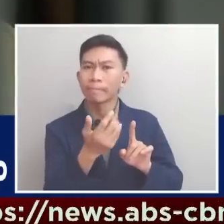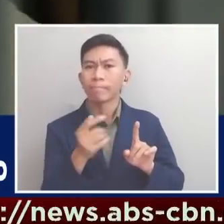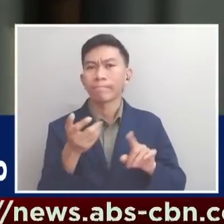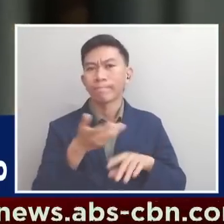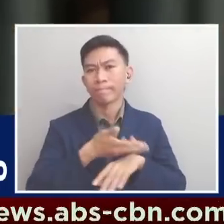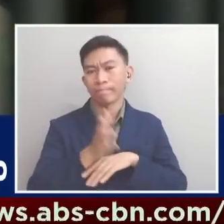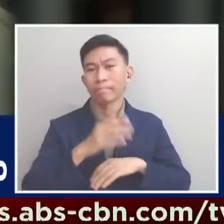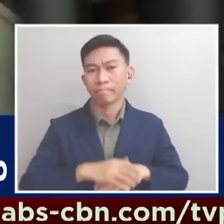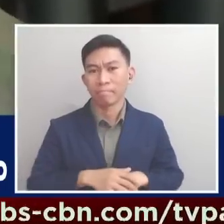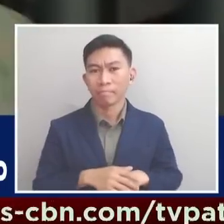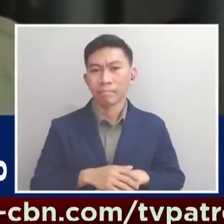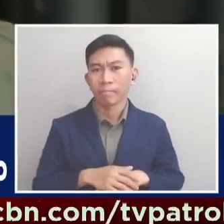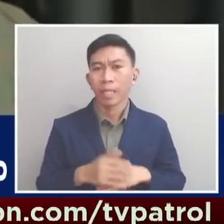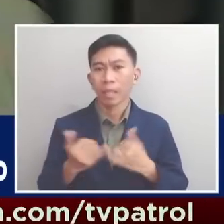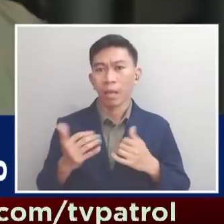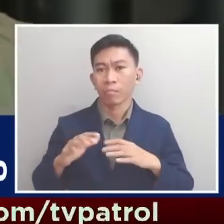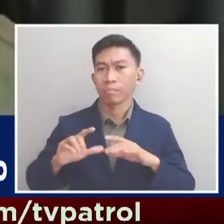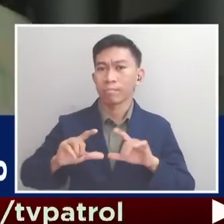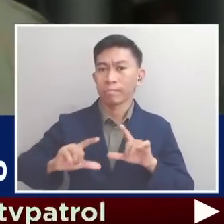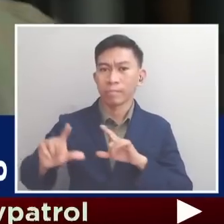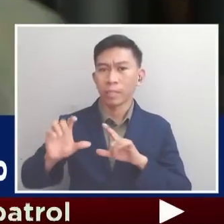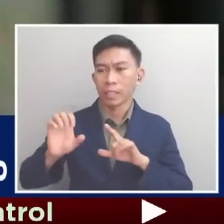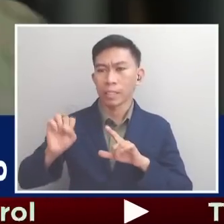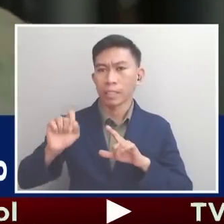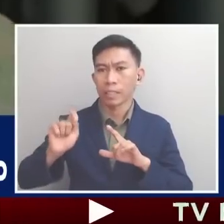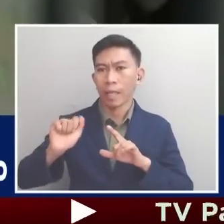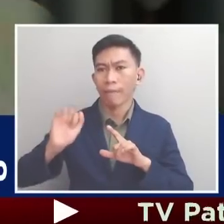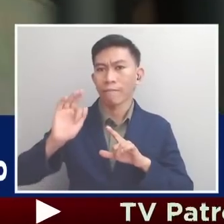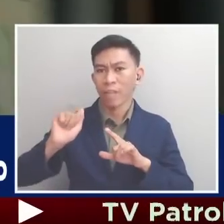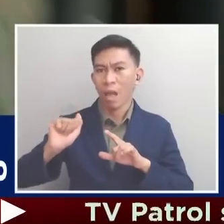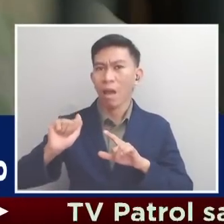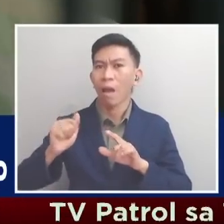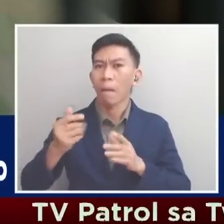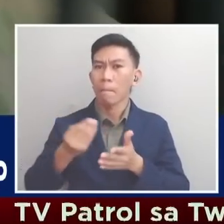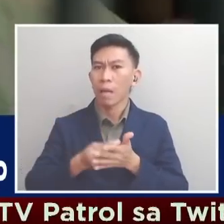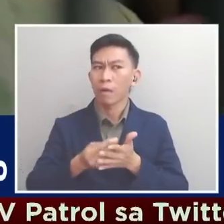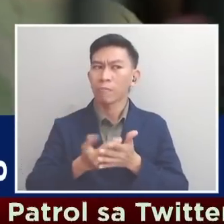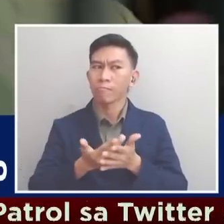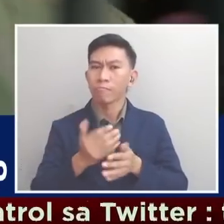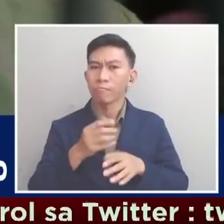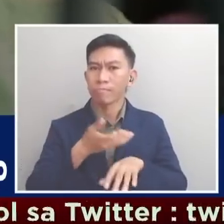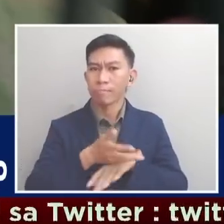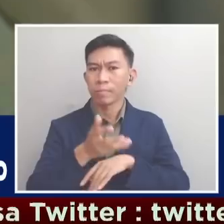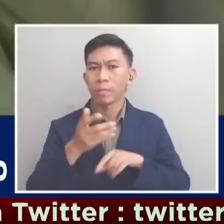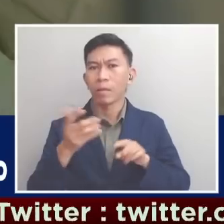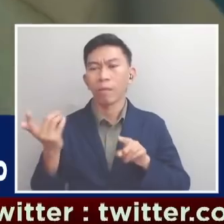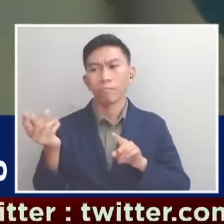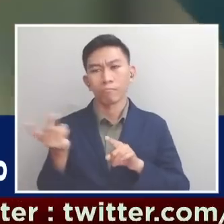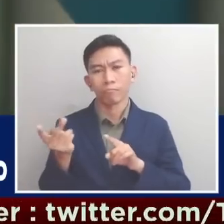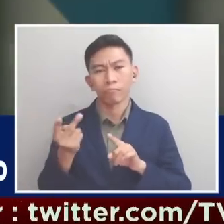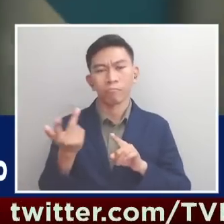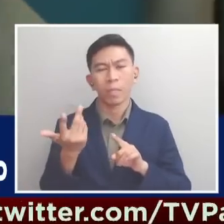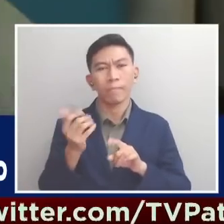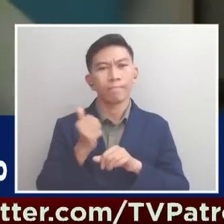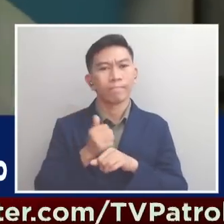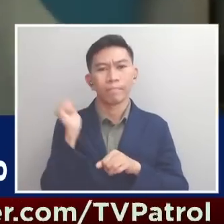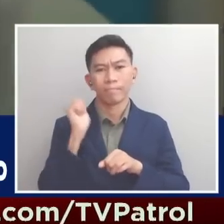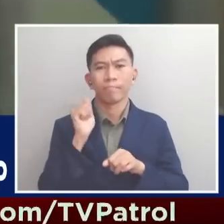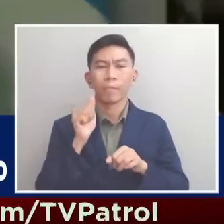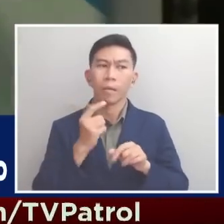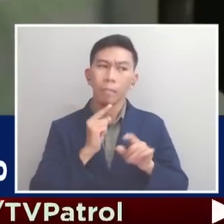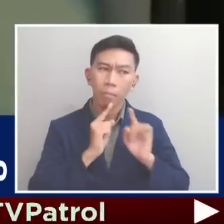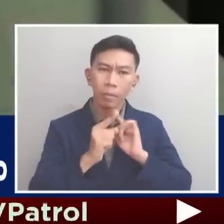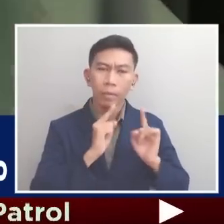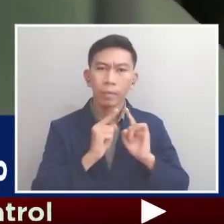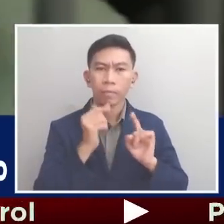Naharap sa kasong estafa at aiding and abetting ang dalawang sospek na tumangging magbigay ng pahayag sa harap ng kamera. Nagsasagawa ng follow-up operation